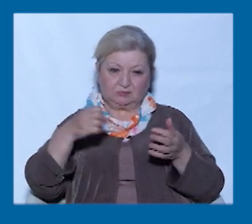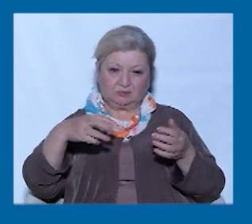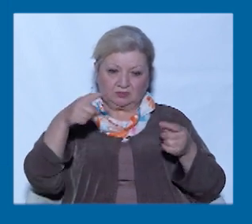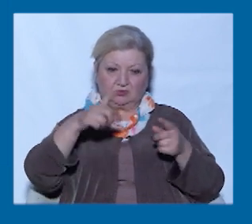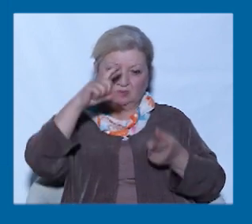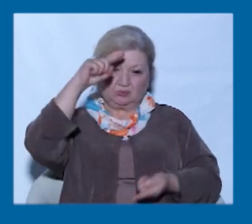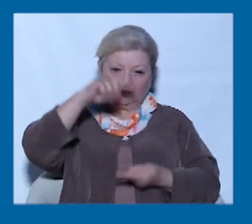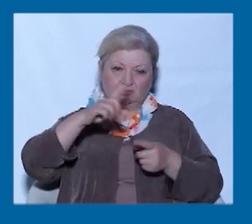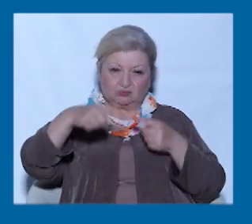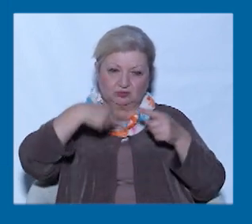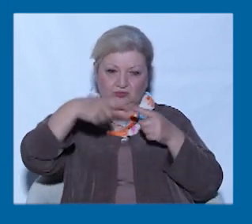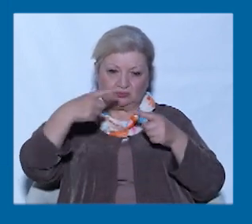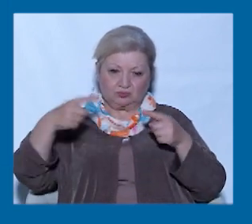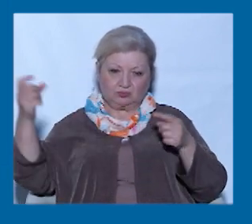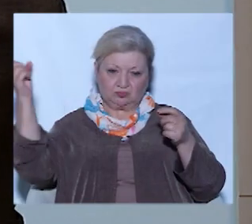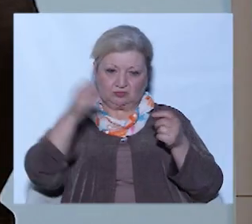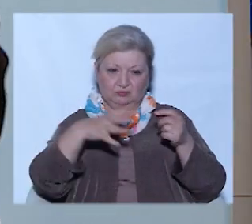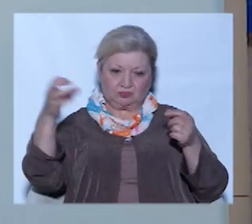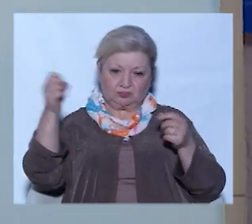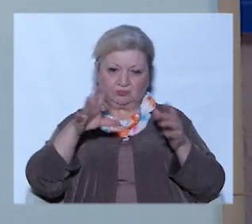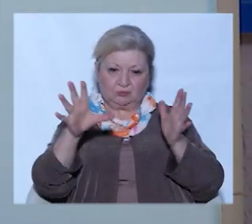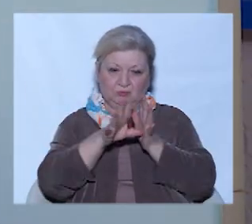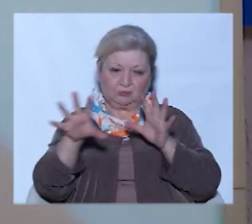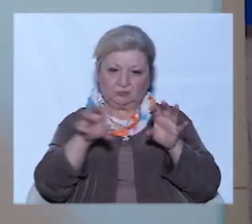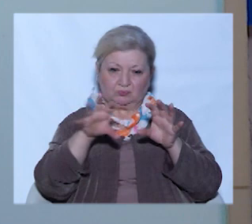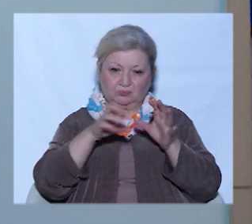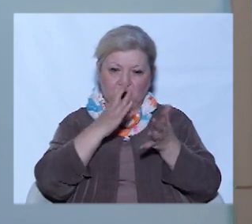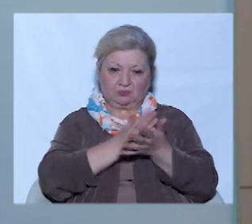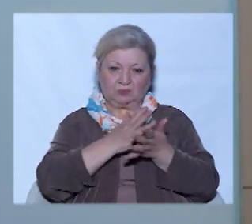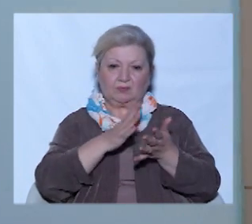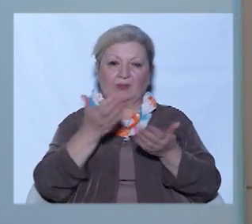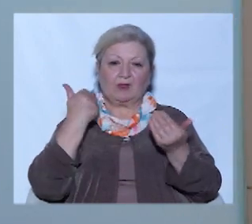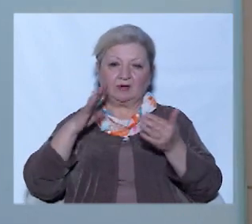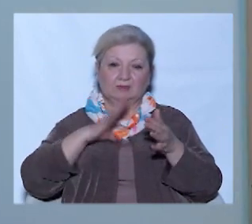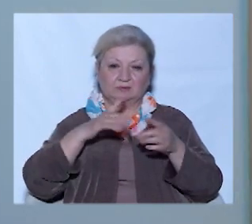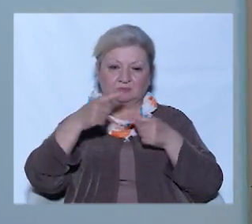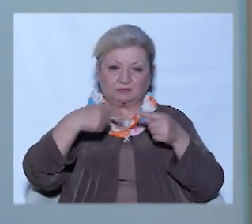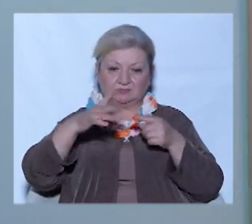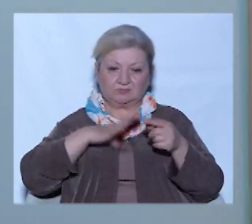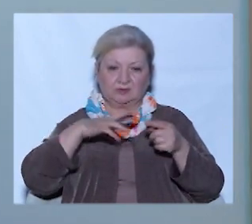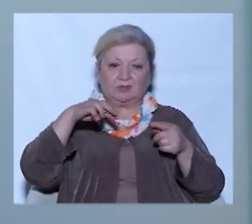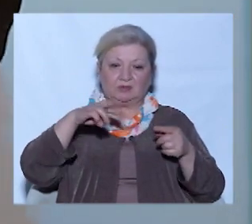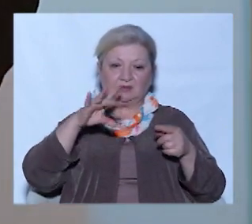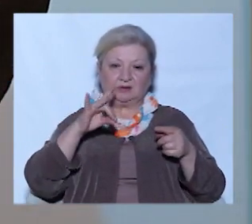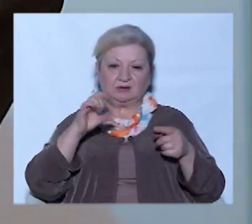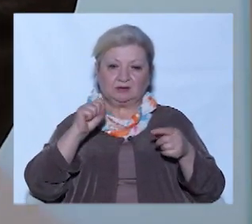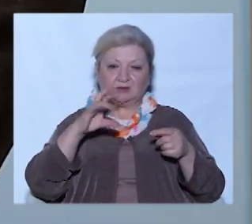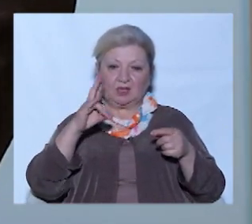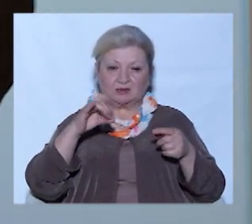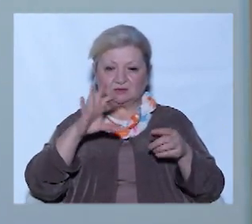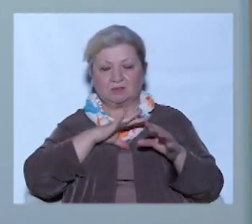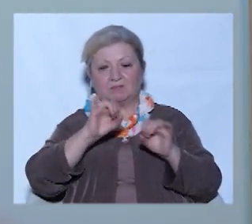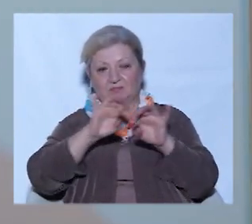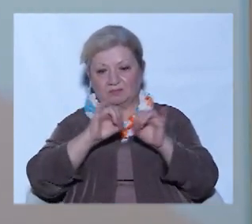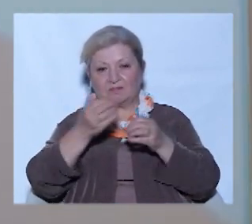ამ დიდ კოჭას მიეწოდება. მე ადრეც გითხარით, რომ ტრანზისტორის და გენერატორების შესახებ ჩვენ მერე ვისაუბრებთ,